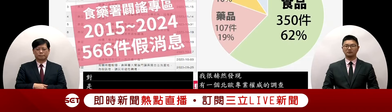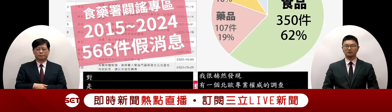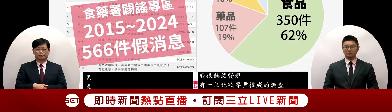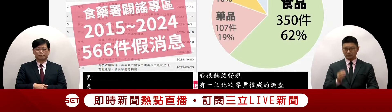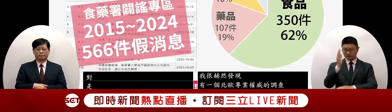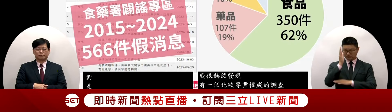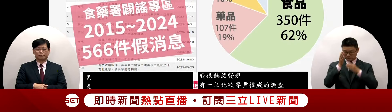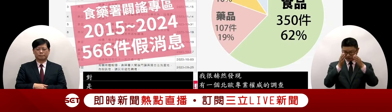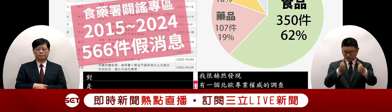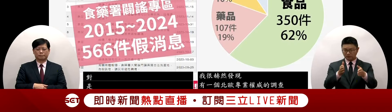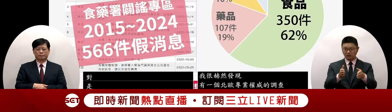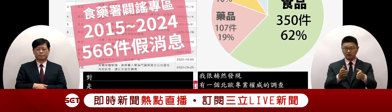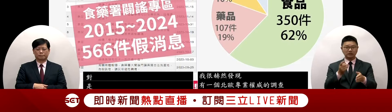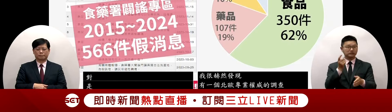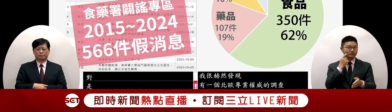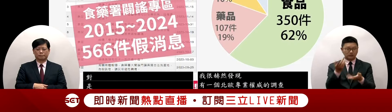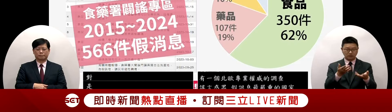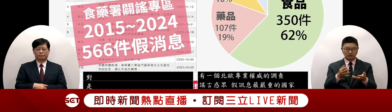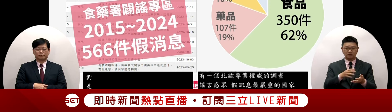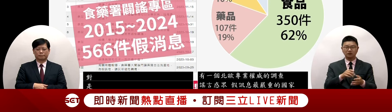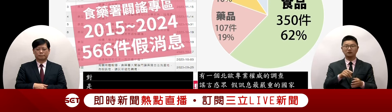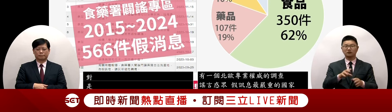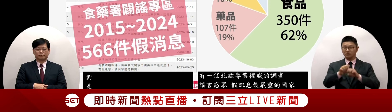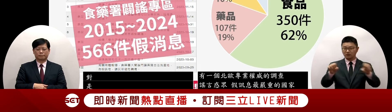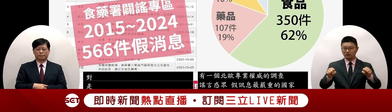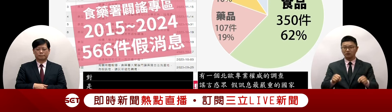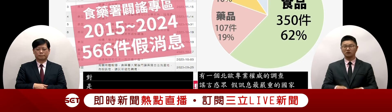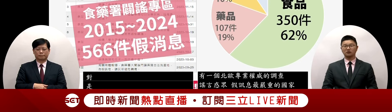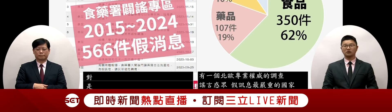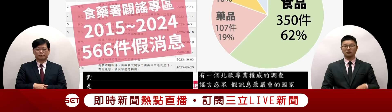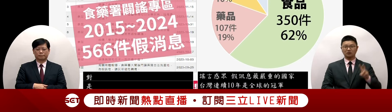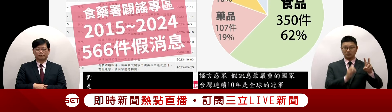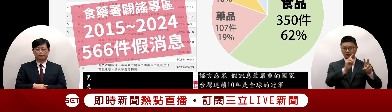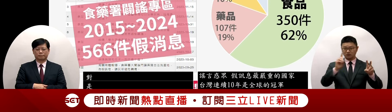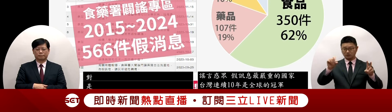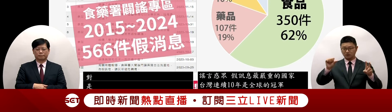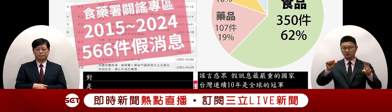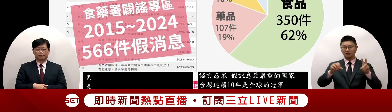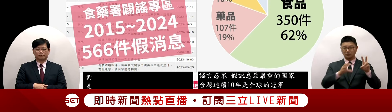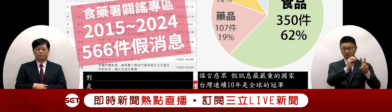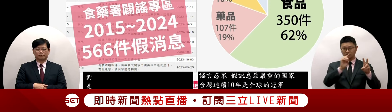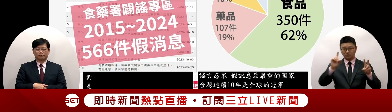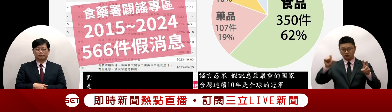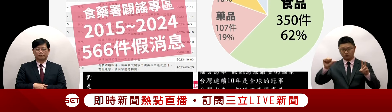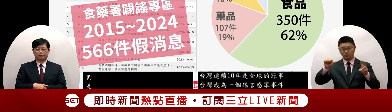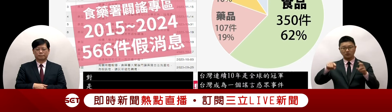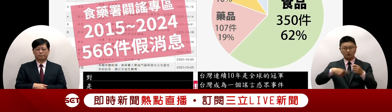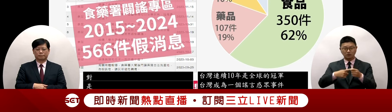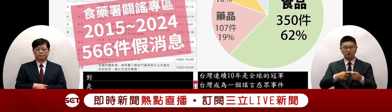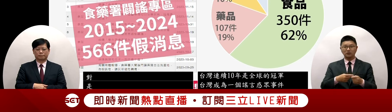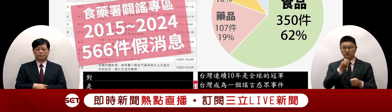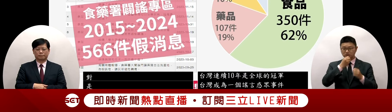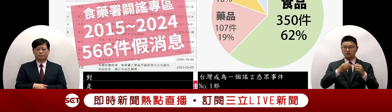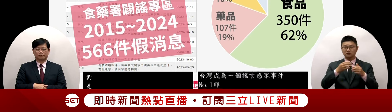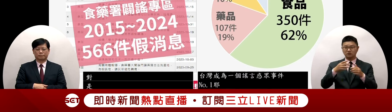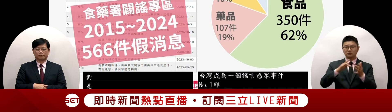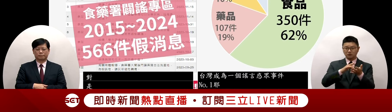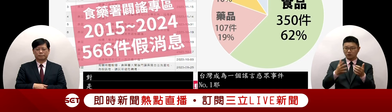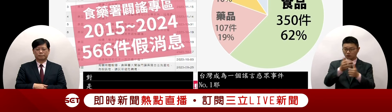假，我这里提出来的是食药署在2015年成立一个食药辟谣专区，所以9年来